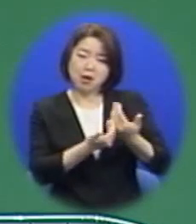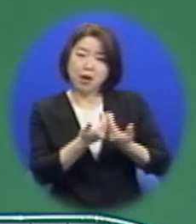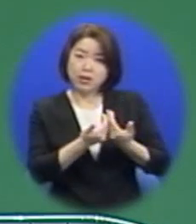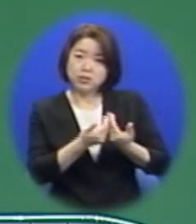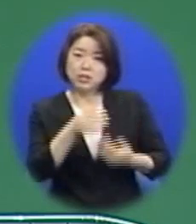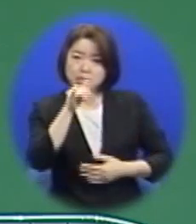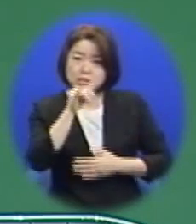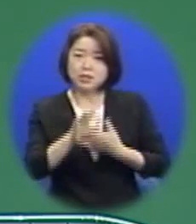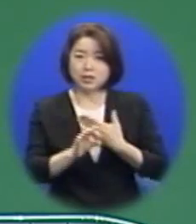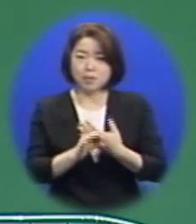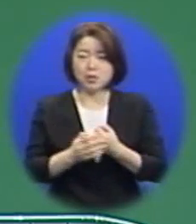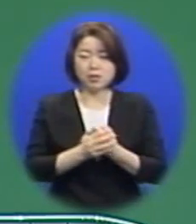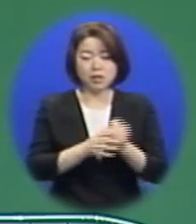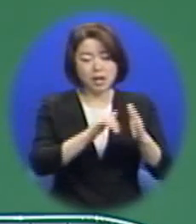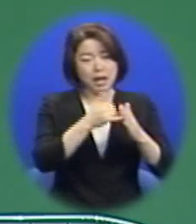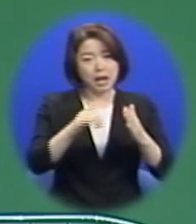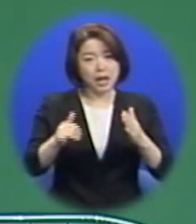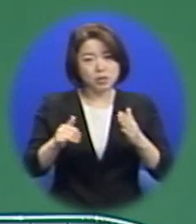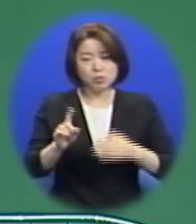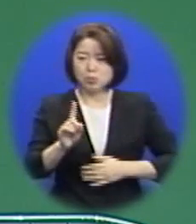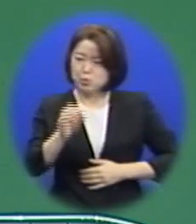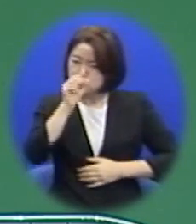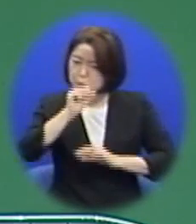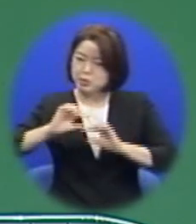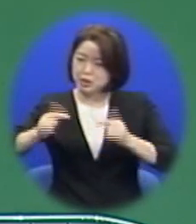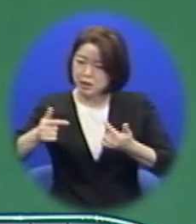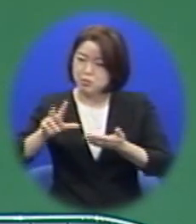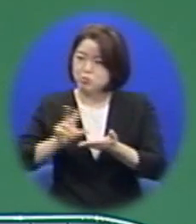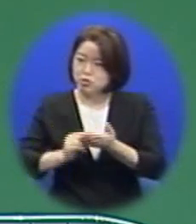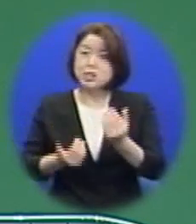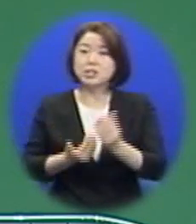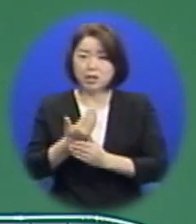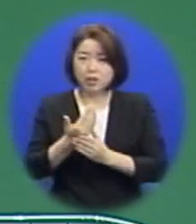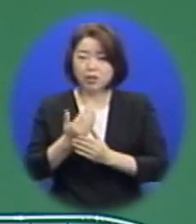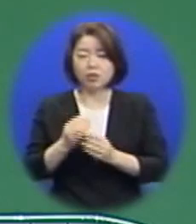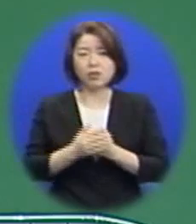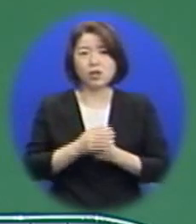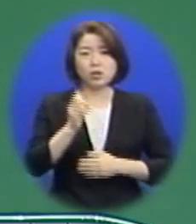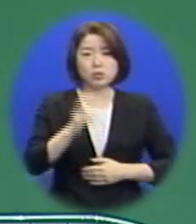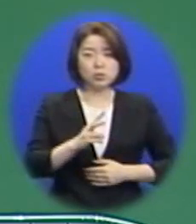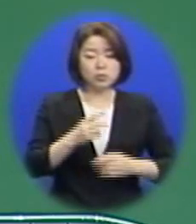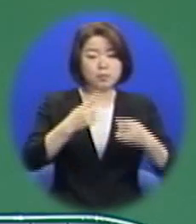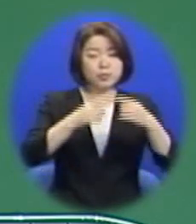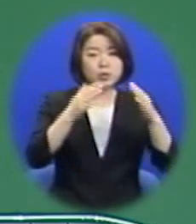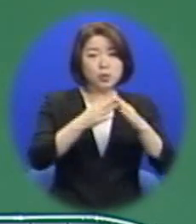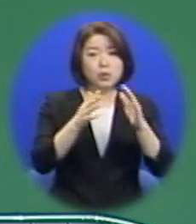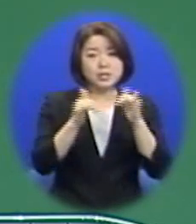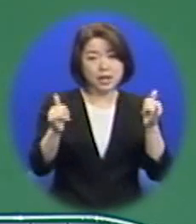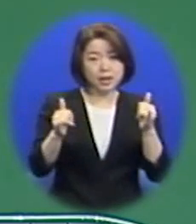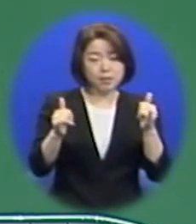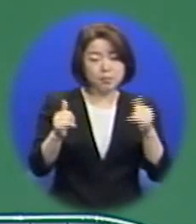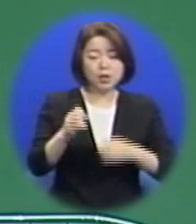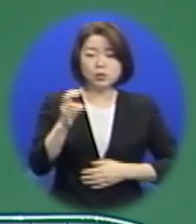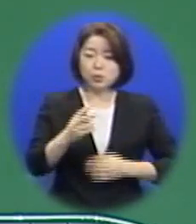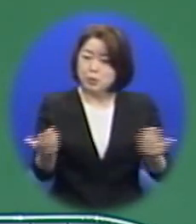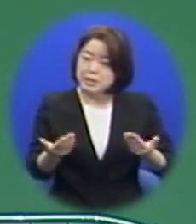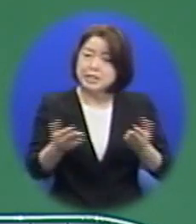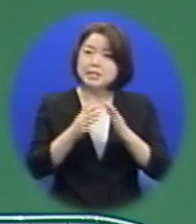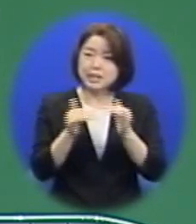했다거나 가족들 사이에 뭐가 안 좋은 일이 있다거나 또는 교우들 사이에 또는 직장